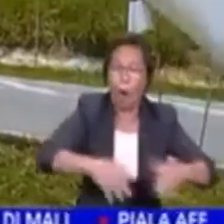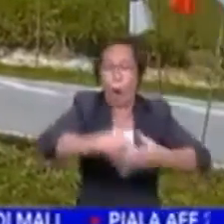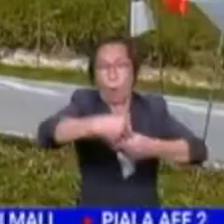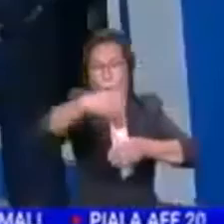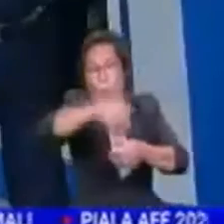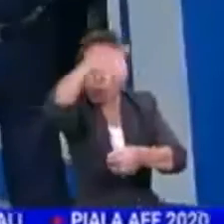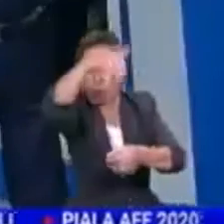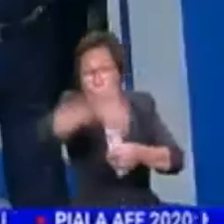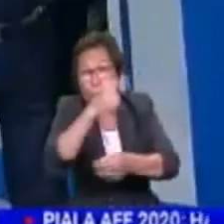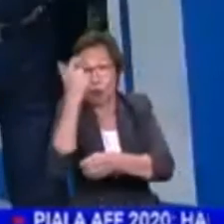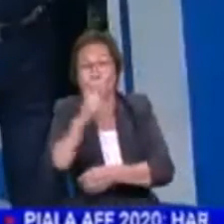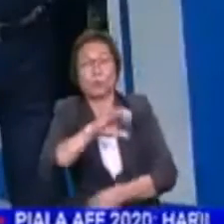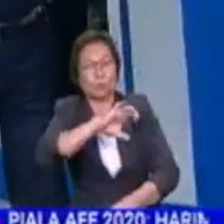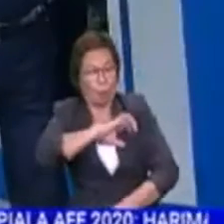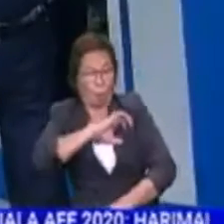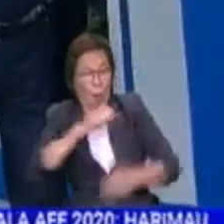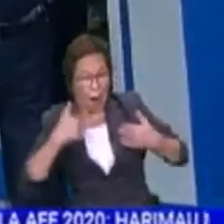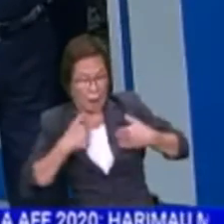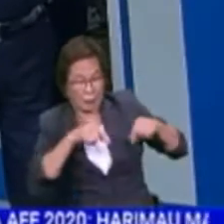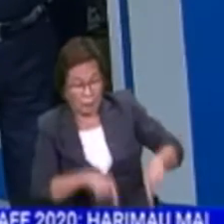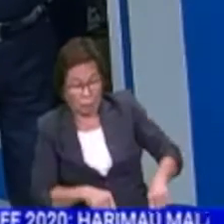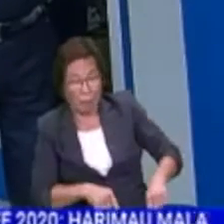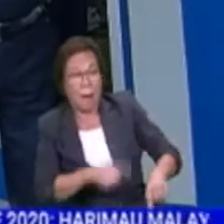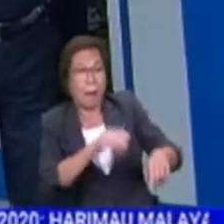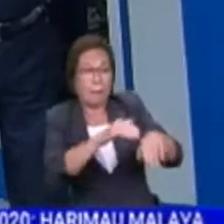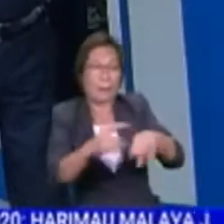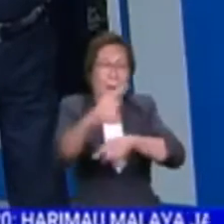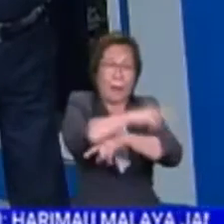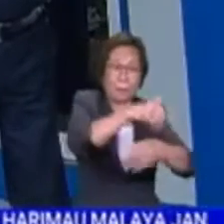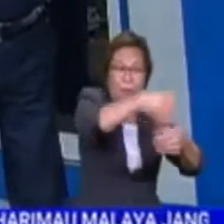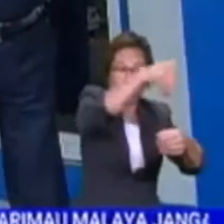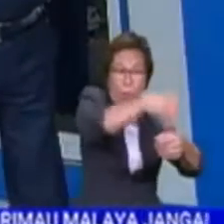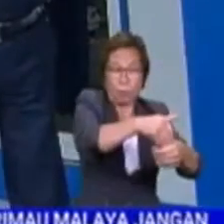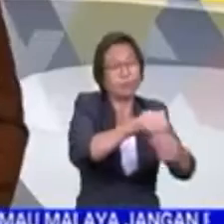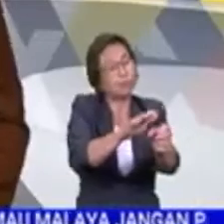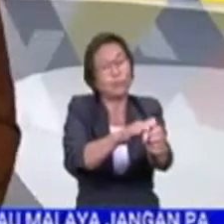mengundi memandangkan anggota-anggota yang ada semasa hari pengundian mencukupi.